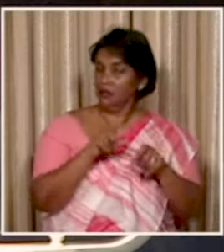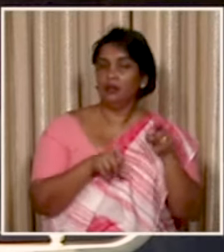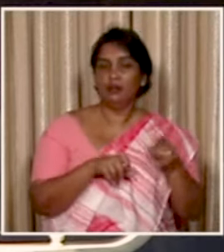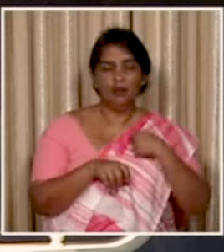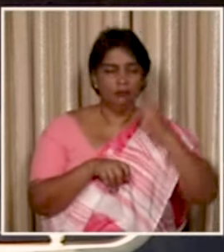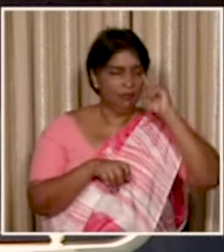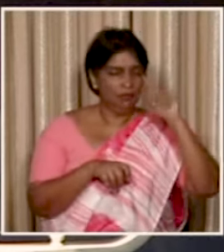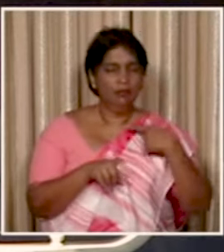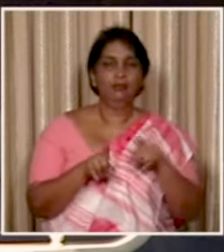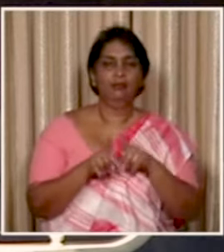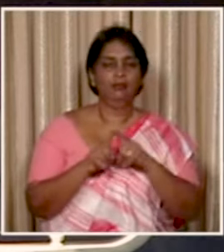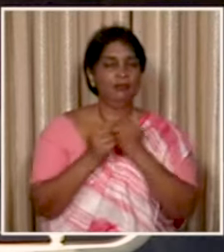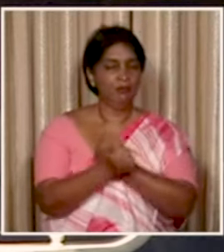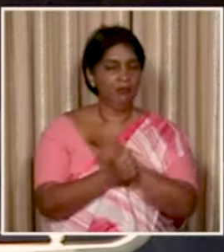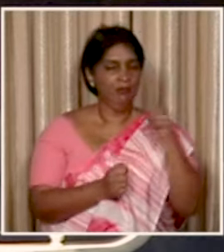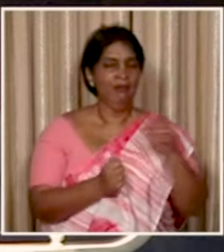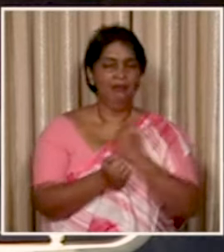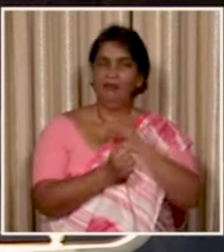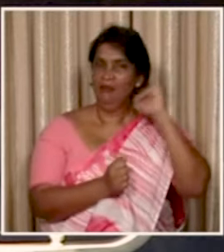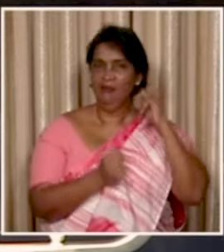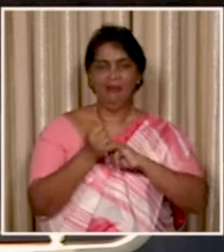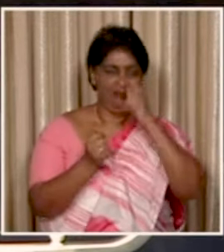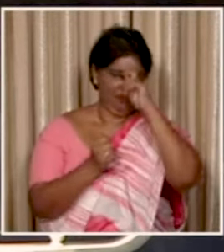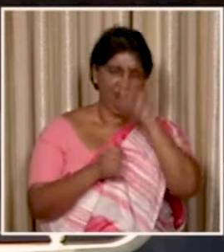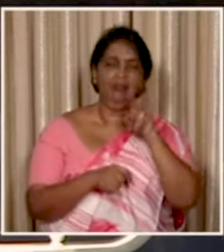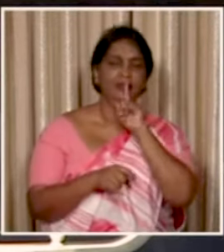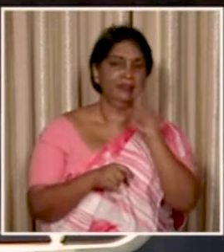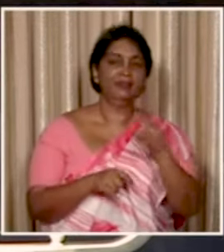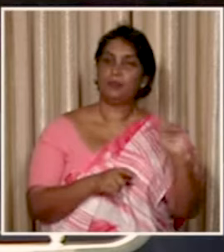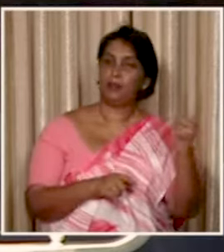நிலைய பொறுப்பதிகாரி செனவரத்தின உத்தரவில்